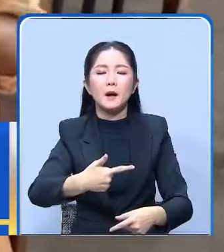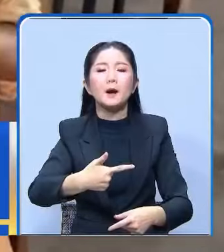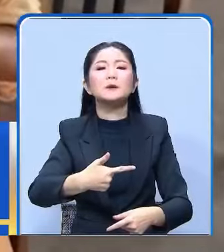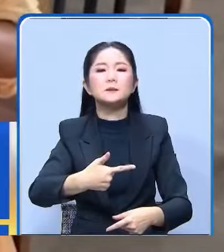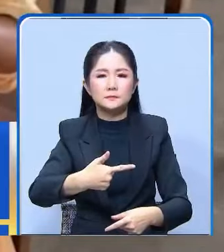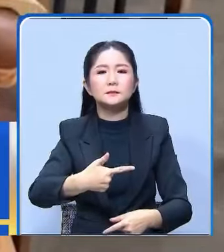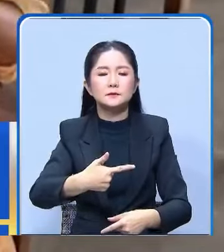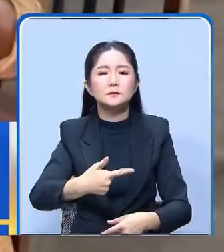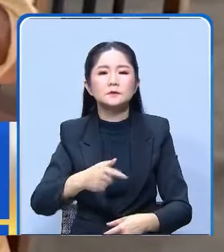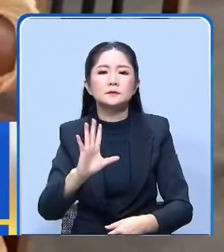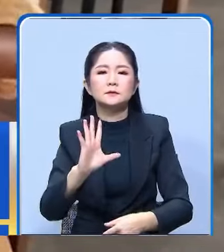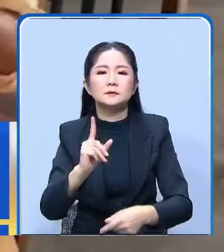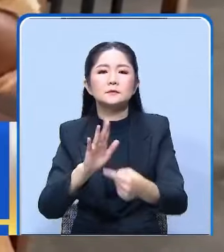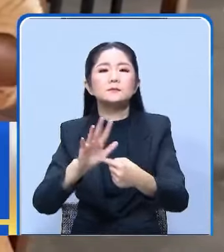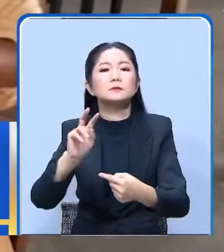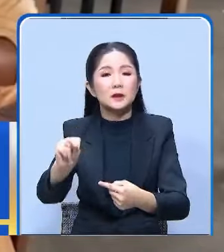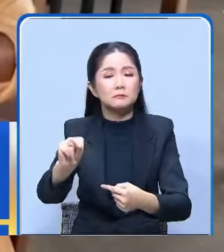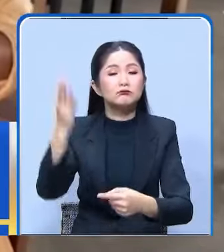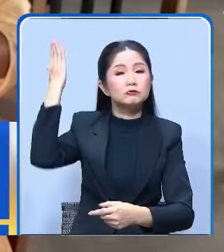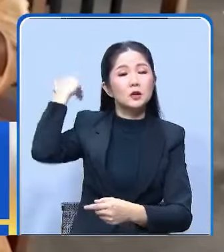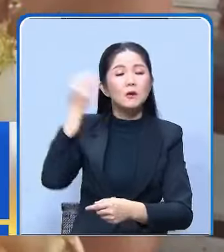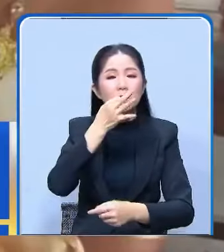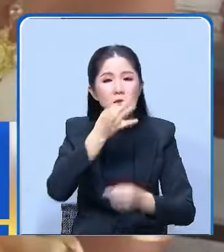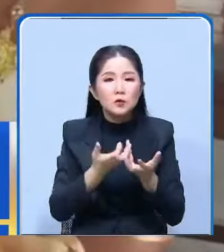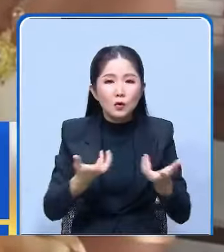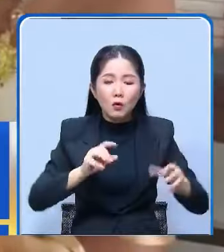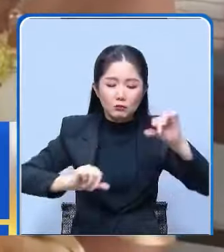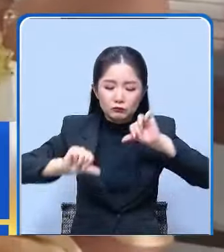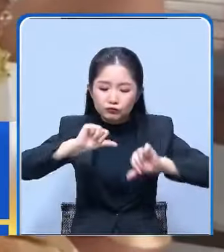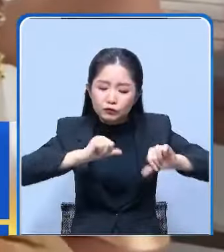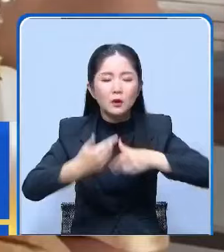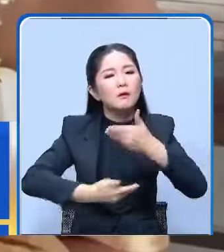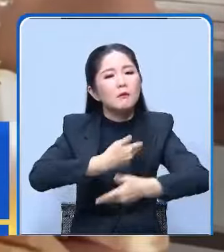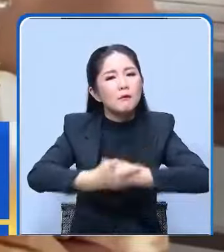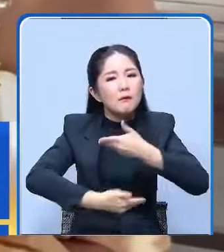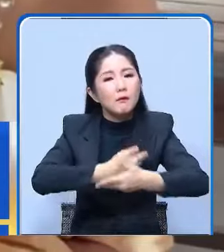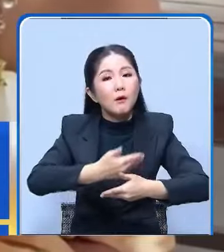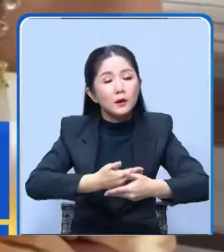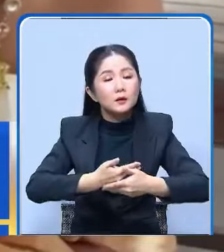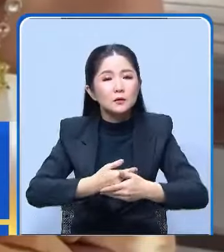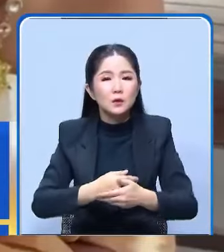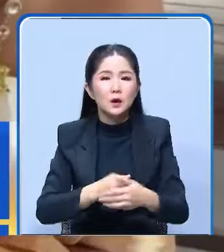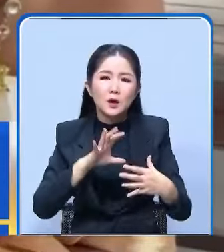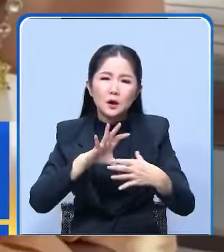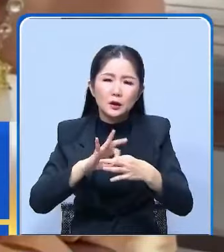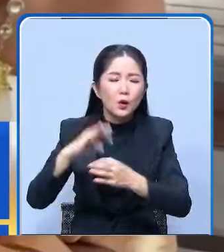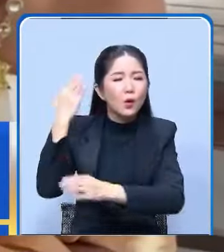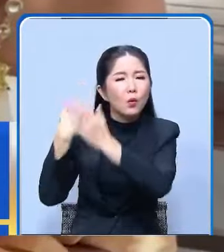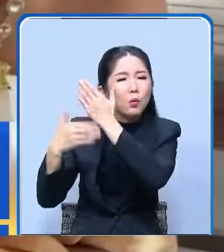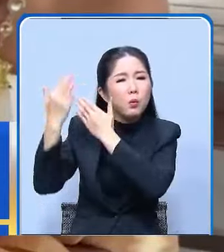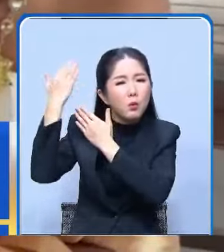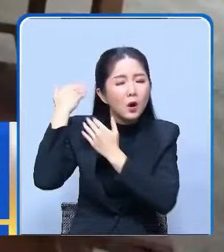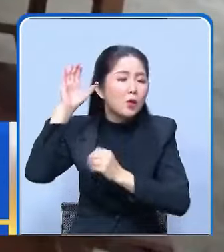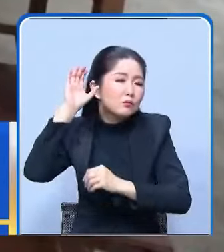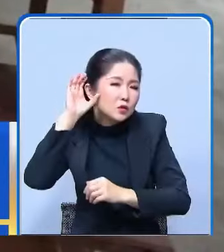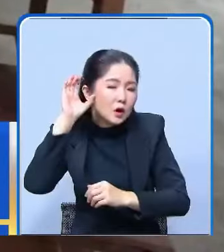ทยาศาสตร์ค่ะแล้วก็ที่ผ่านมาไม่เคยเชื่อเรื่องสิ่งลี้ลับร่างทรงอะไรมาก่อนเลยนะคะแต่เมื่อช่วงปลายปีค่ะ